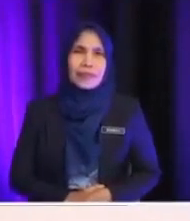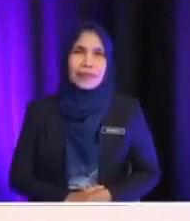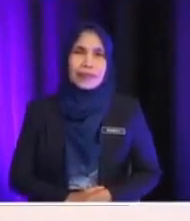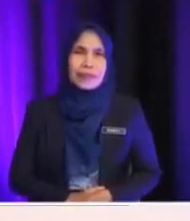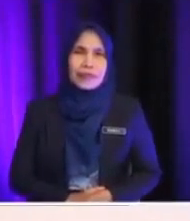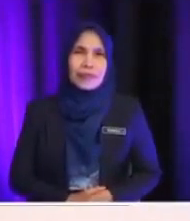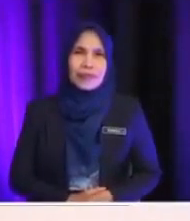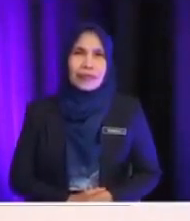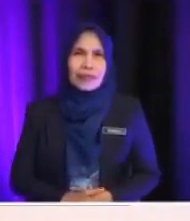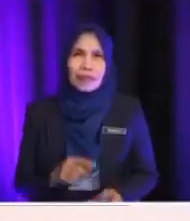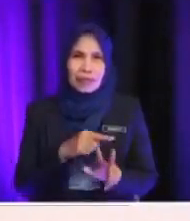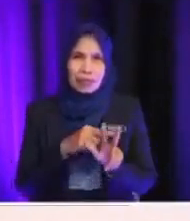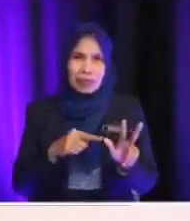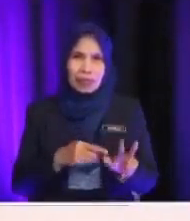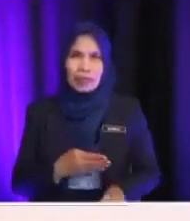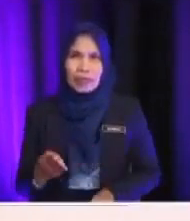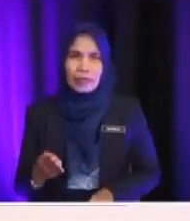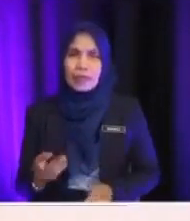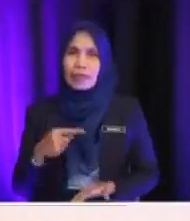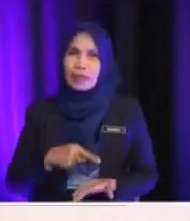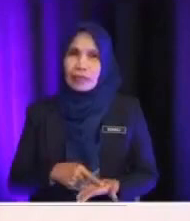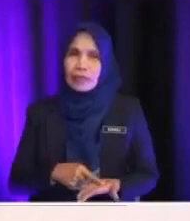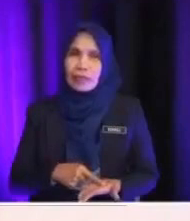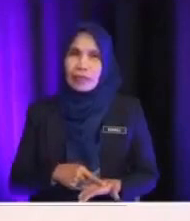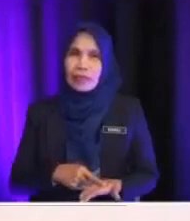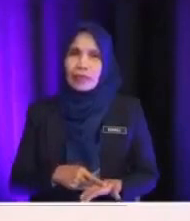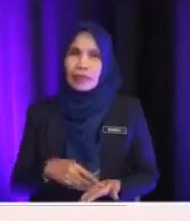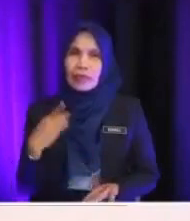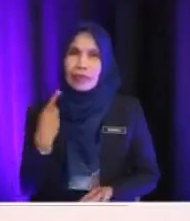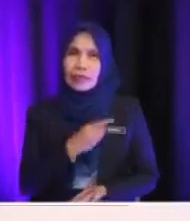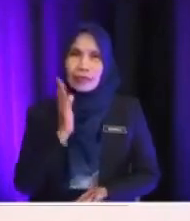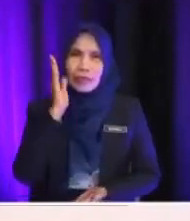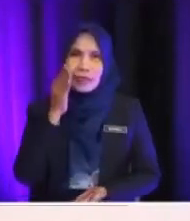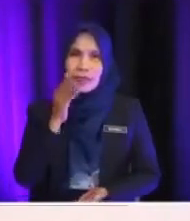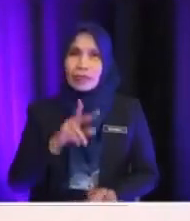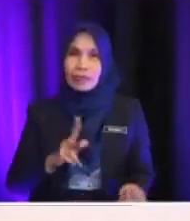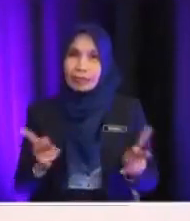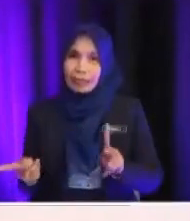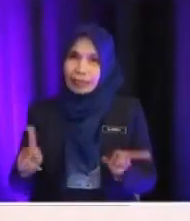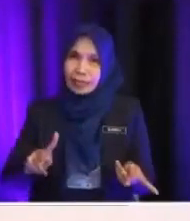Okey. Oh, ketiga-tiga bahan ni kita akan kisar dahulu. Ya, betul. Okey, baik cikgu.